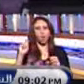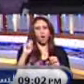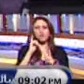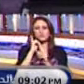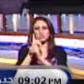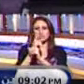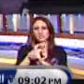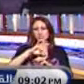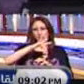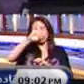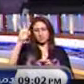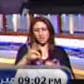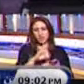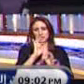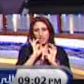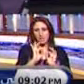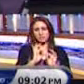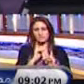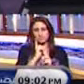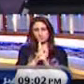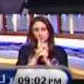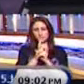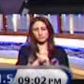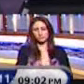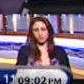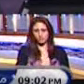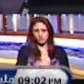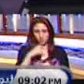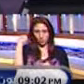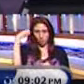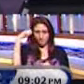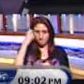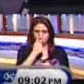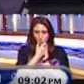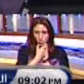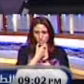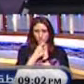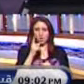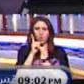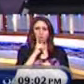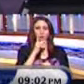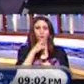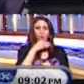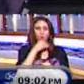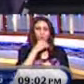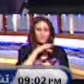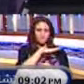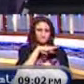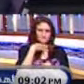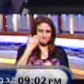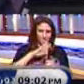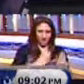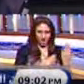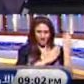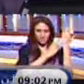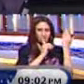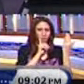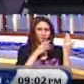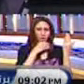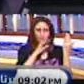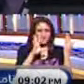مطالبهم. لكن هل نتوقع أخبار جيدة في هذا اللقاء؟ هل لديك أي معلومات؟